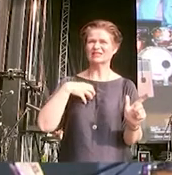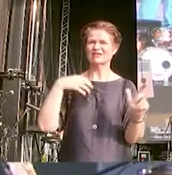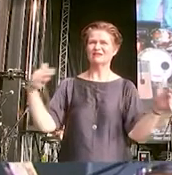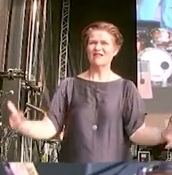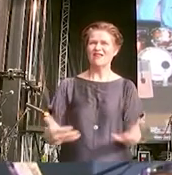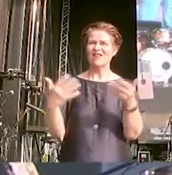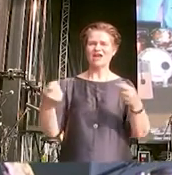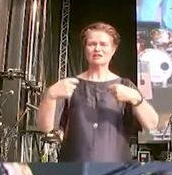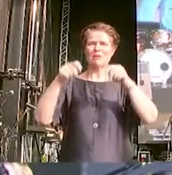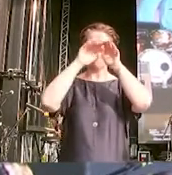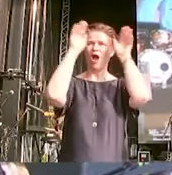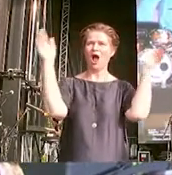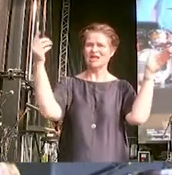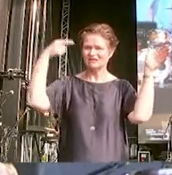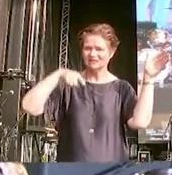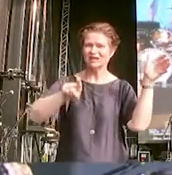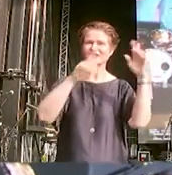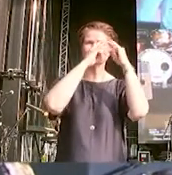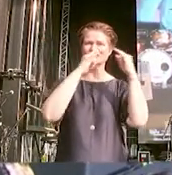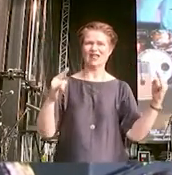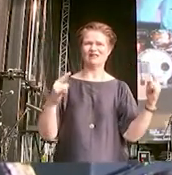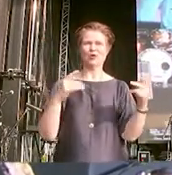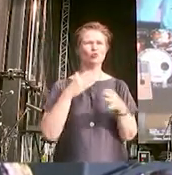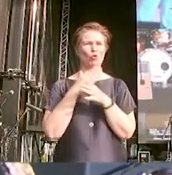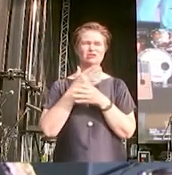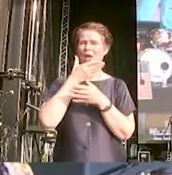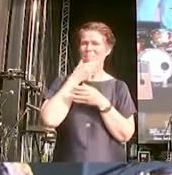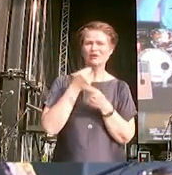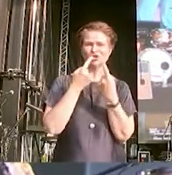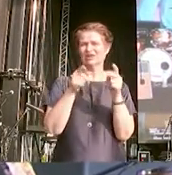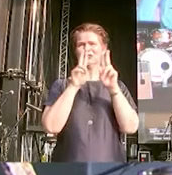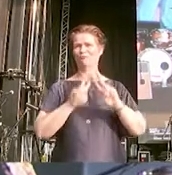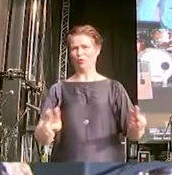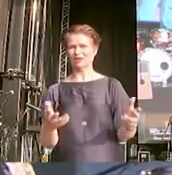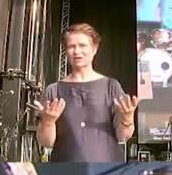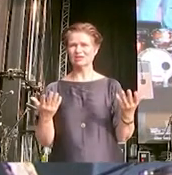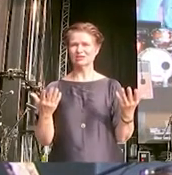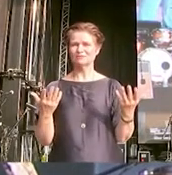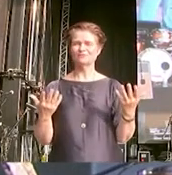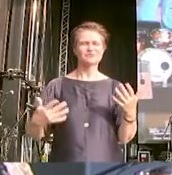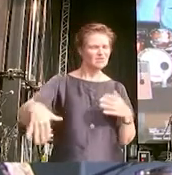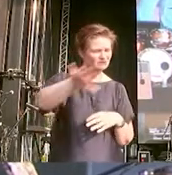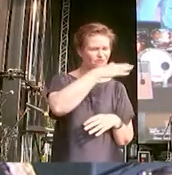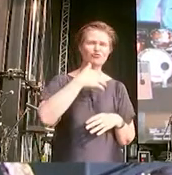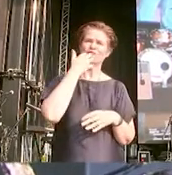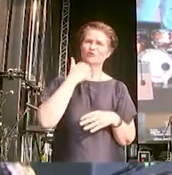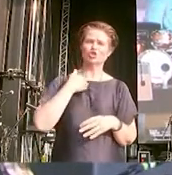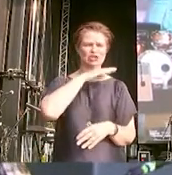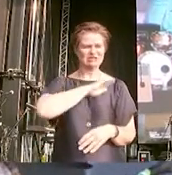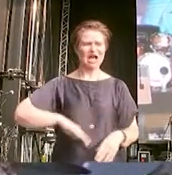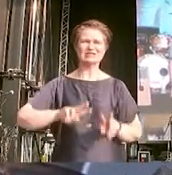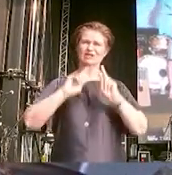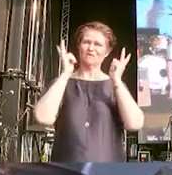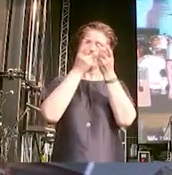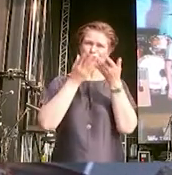Leichtbauhalle, das ändert nichts daran an der Menschenunwürdigkeit. Wir wollen ein weltoffenes Sachsen. Wir wollen